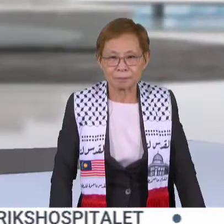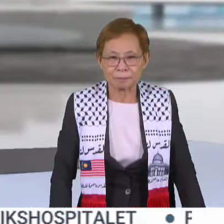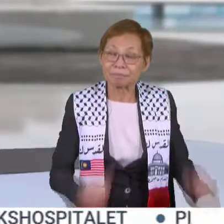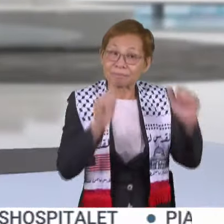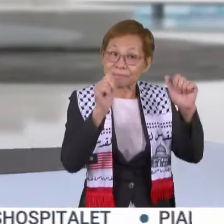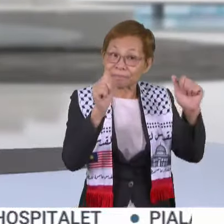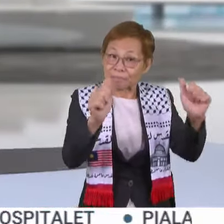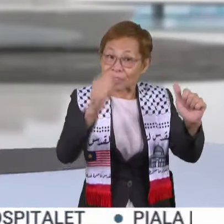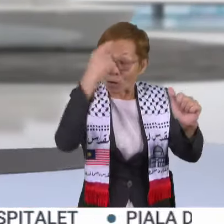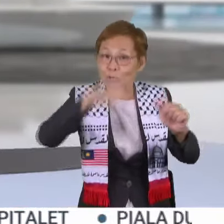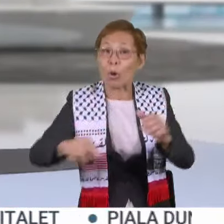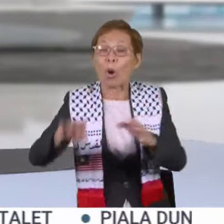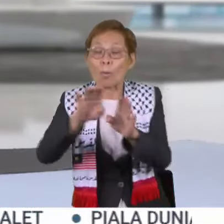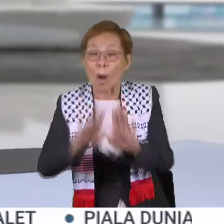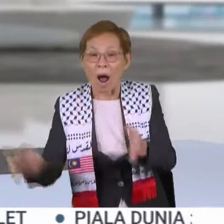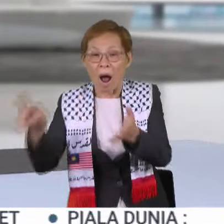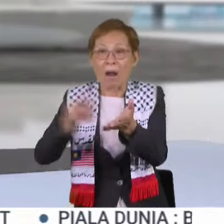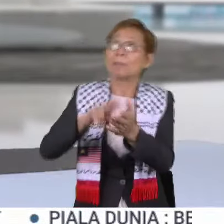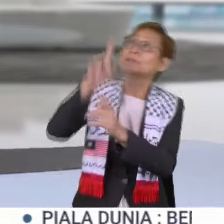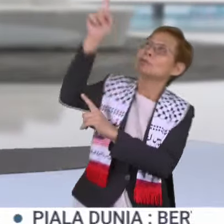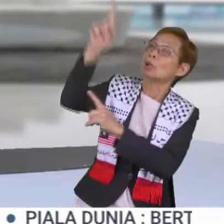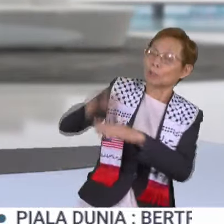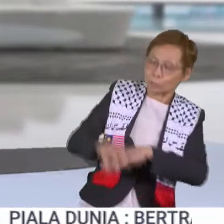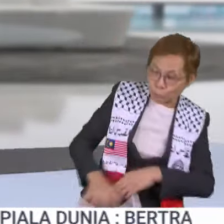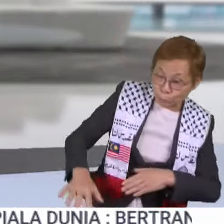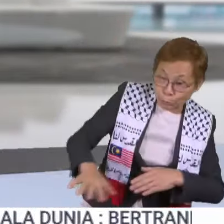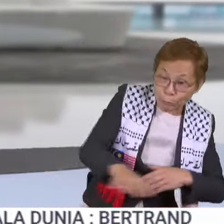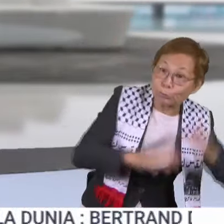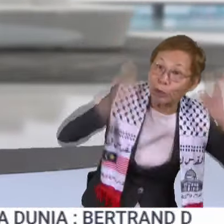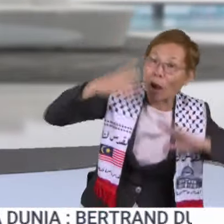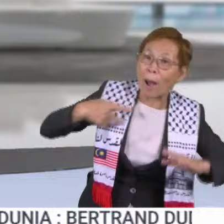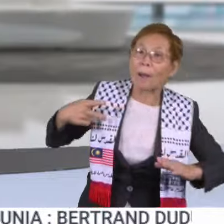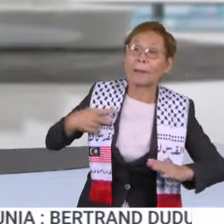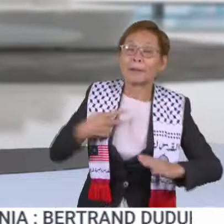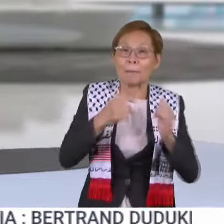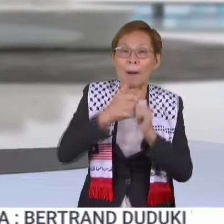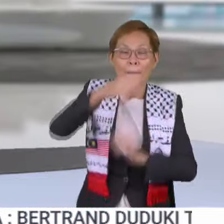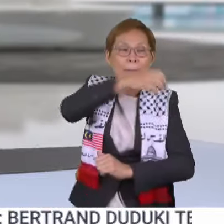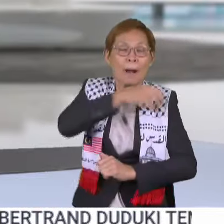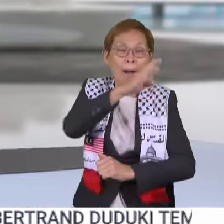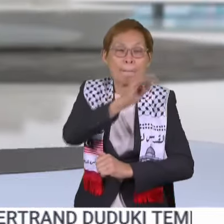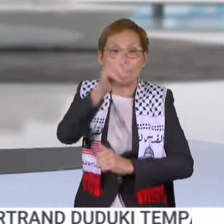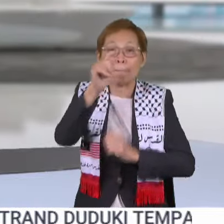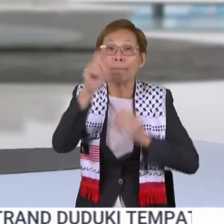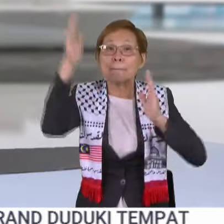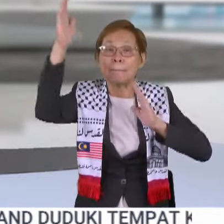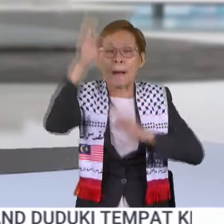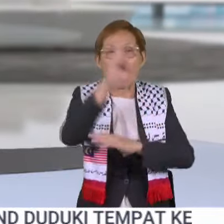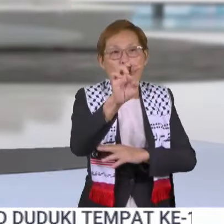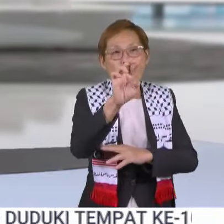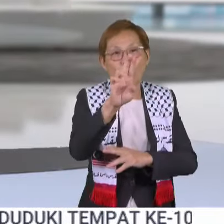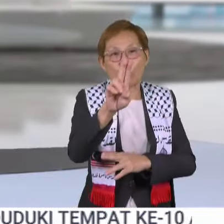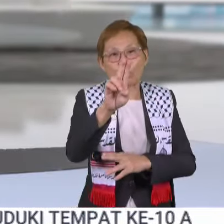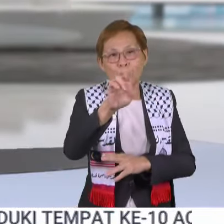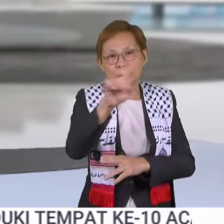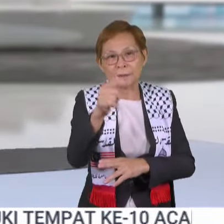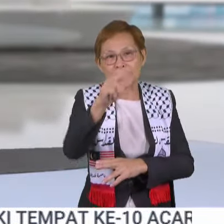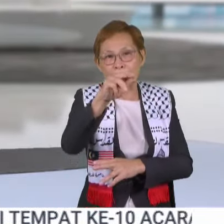baik seterusnya untuk perkembangan laporan cuaca seluruh negara kita bersama pegawai m Malaysia ruzamin Pilo